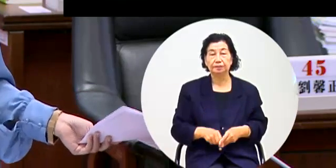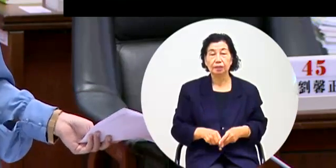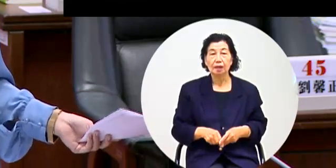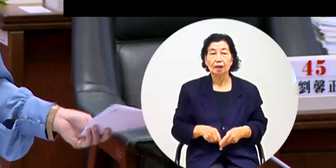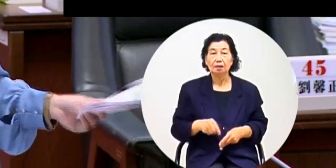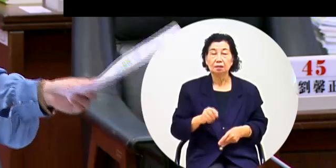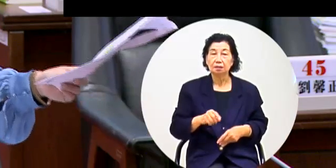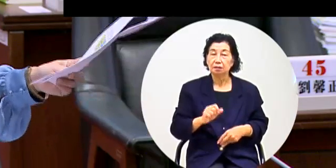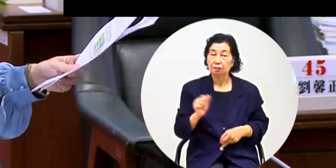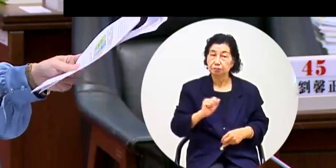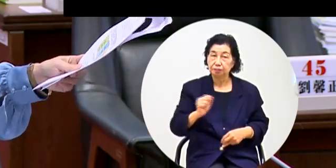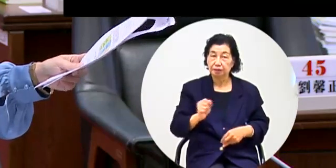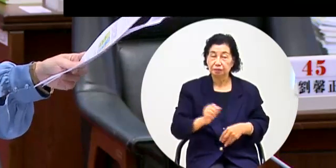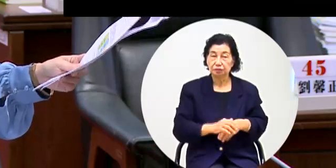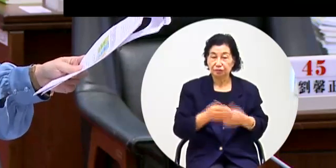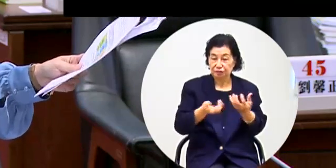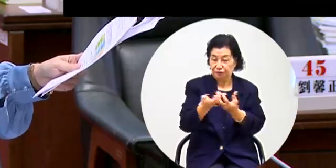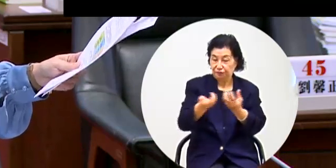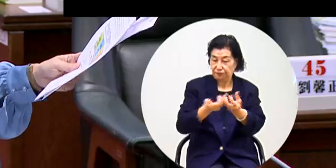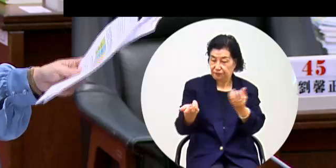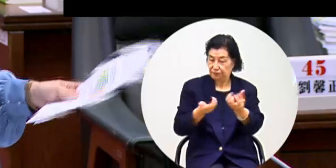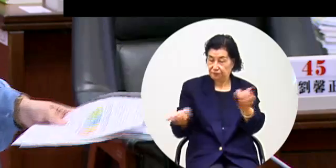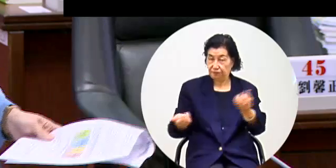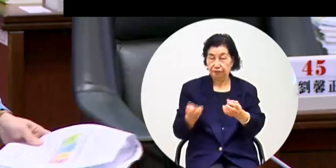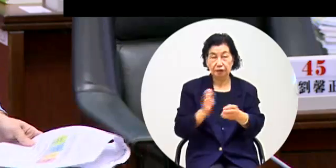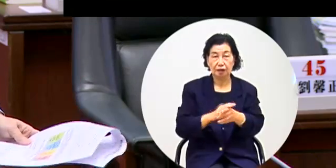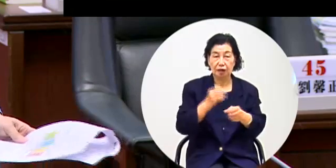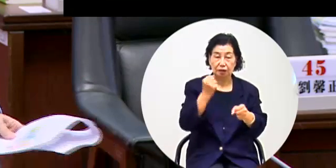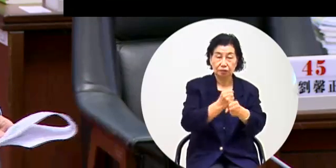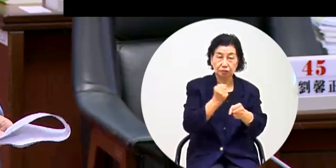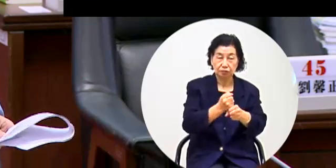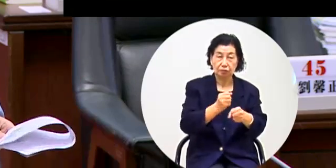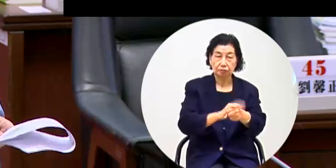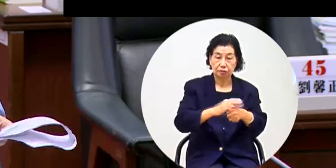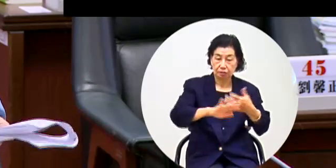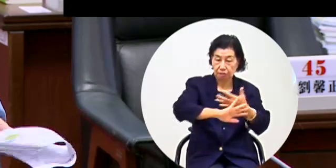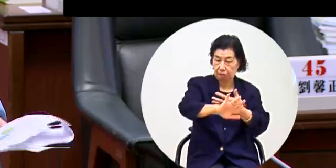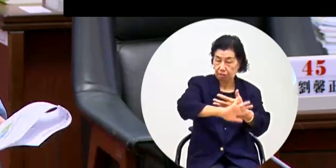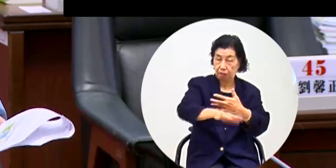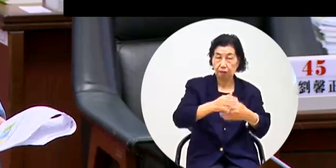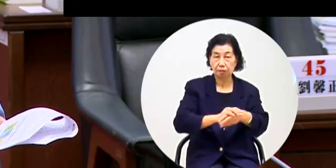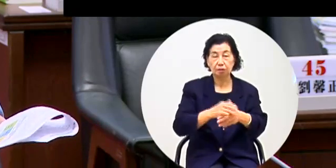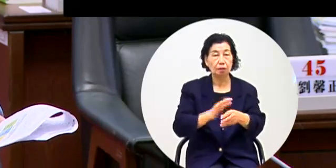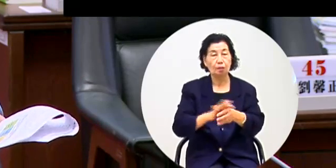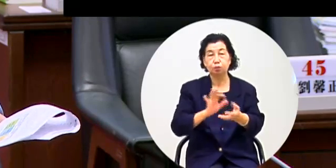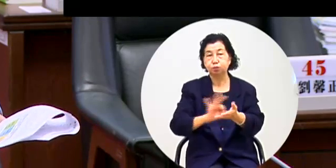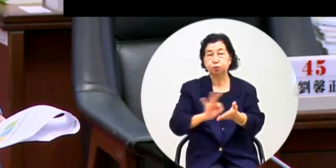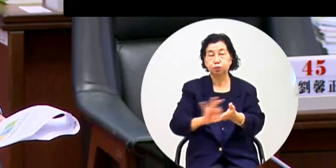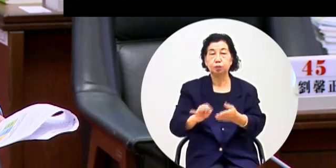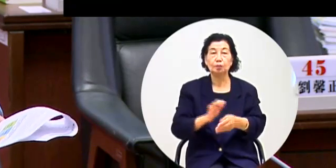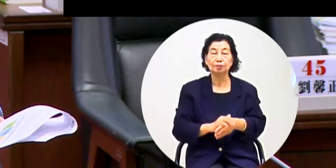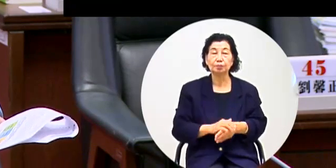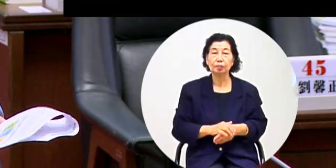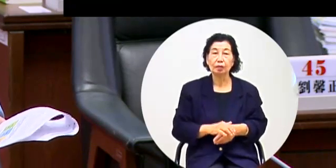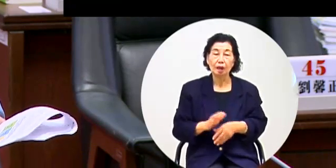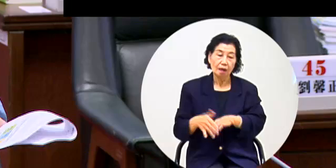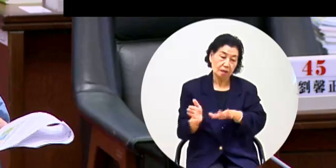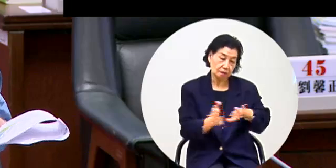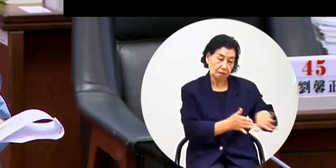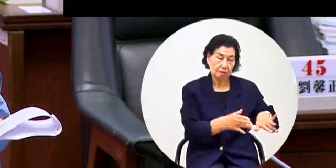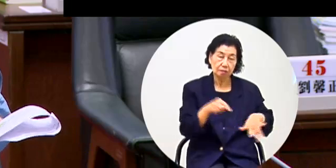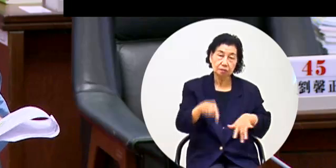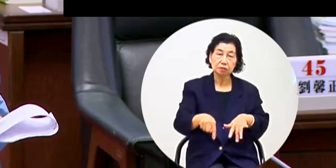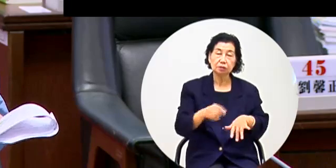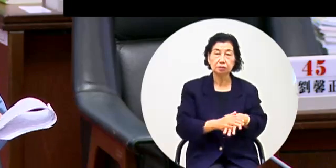做其他的使用嘛。那如果是这样子的状况底下，那怎么办呢？你看，所以我们就可以看到屏东、嘉义、云